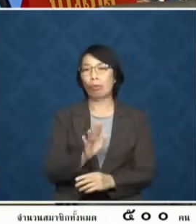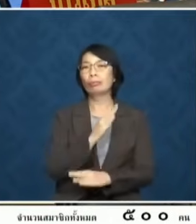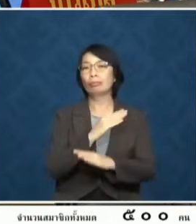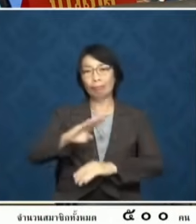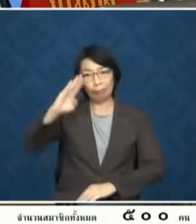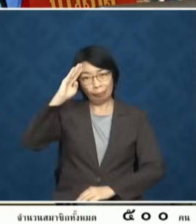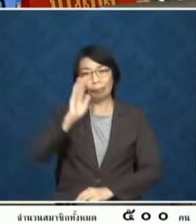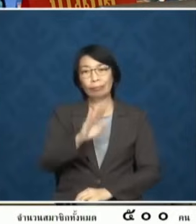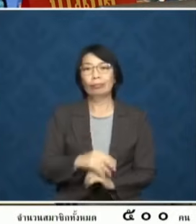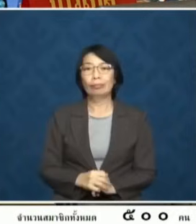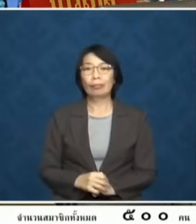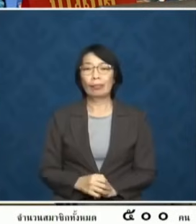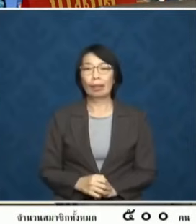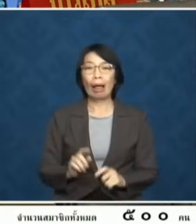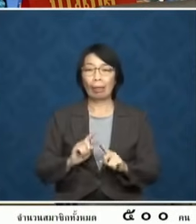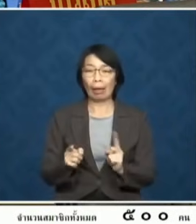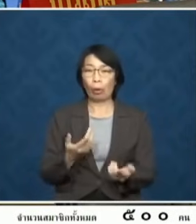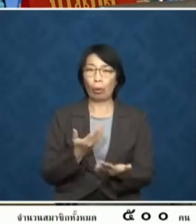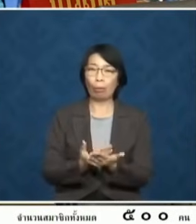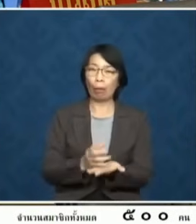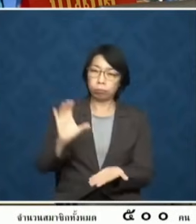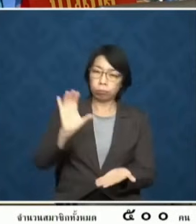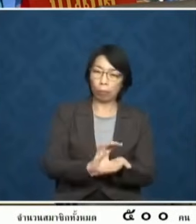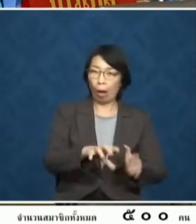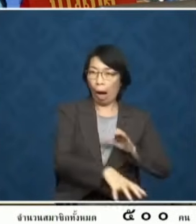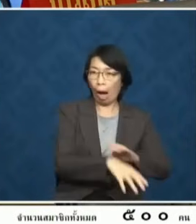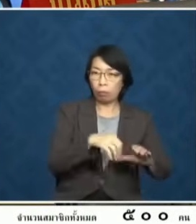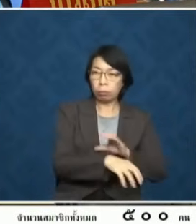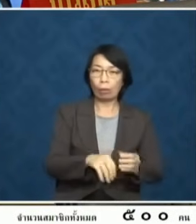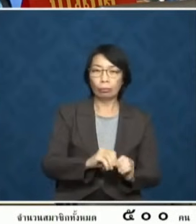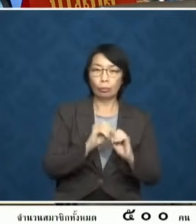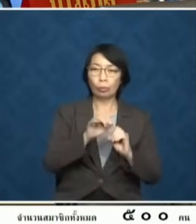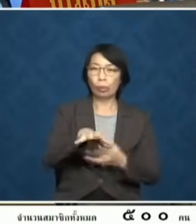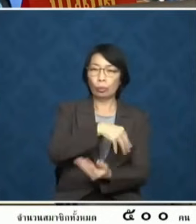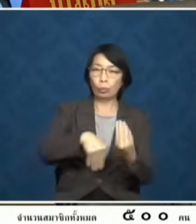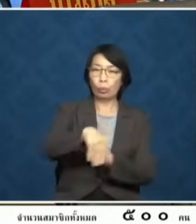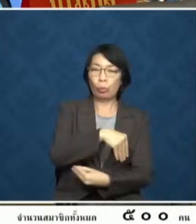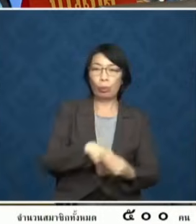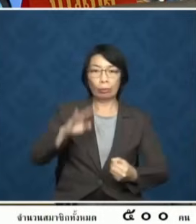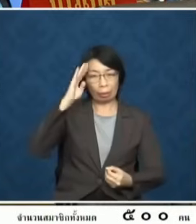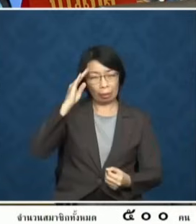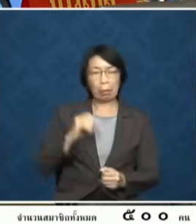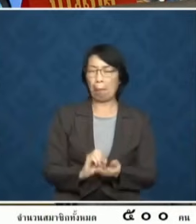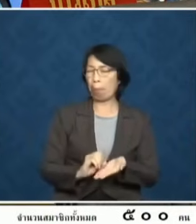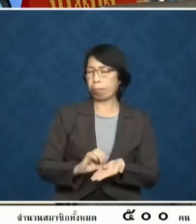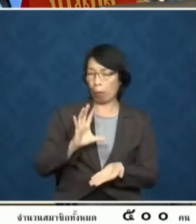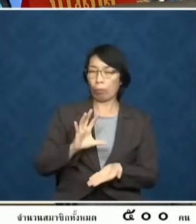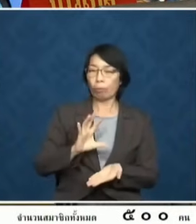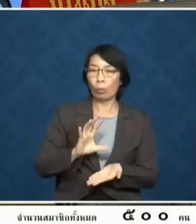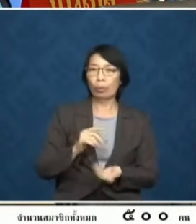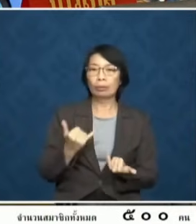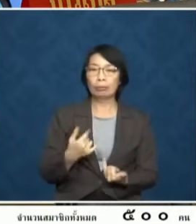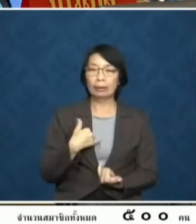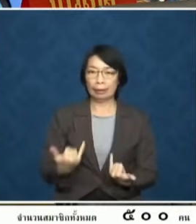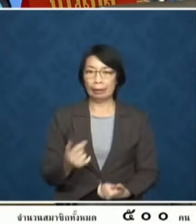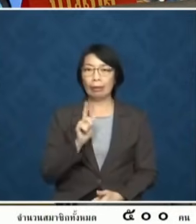ปฏิเสธไม่ได้ค่ะว่ามูลค่าขุ่มทรัพย์ใต้ดินที่สะพัดในกองทัพปริมาณมหาศาลแบบนี้มันต้องตั้ง